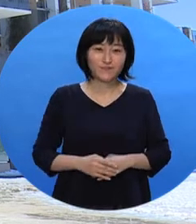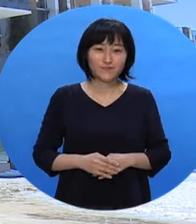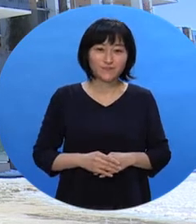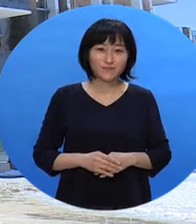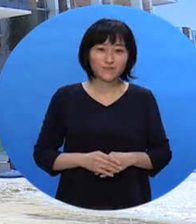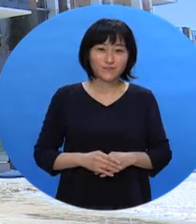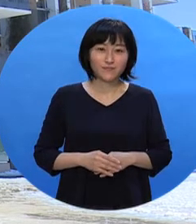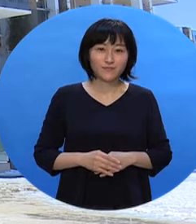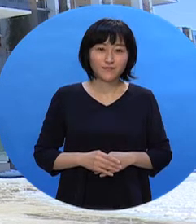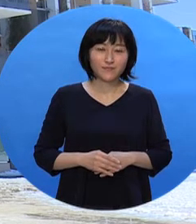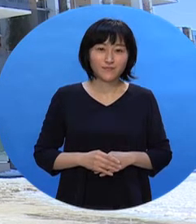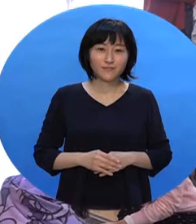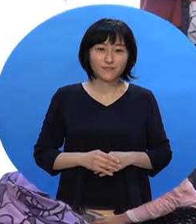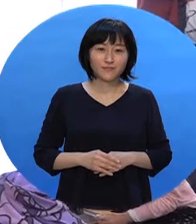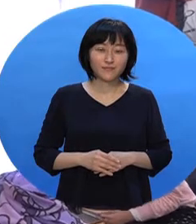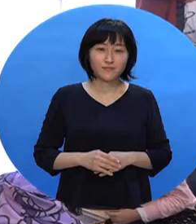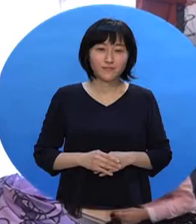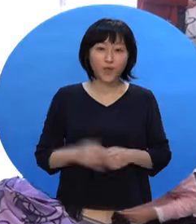ましょう。